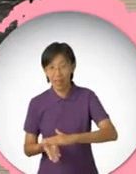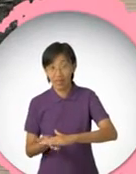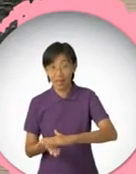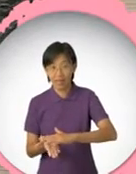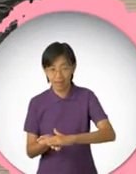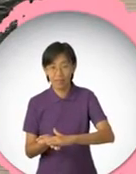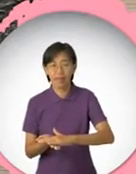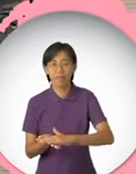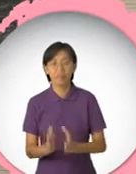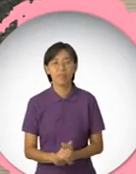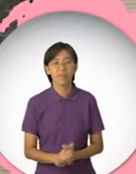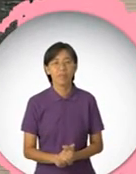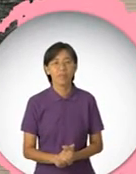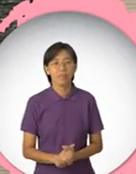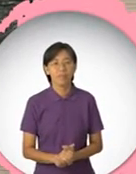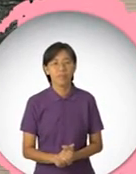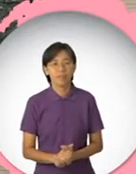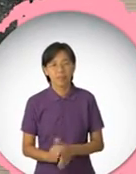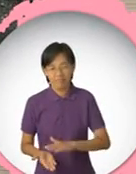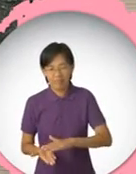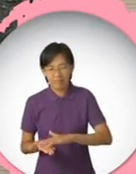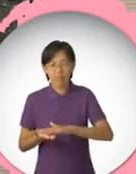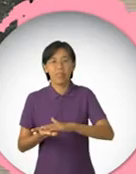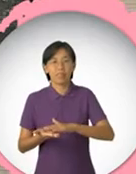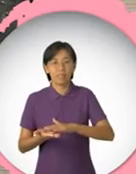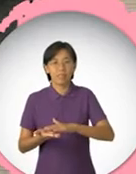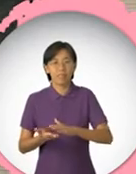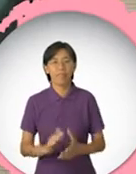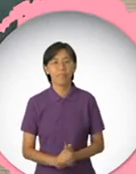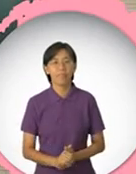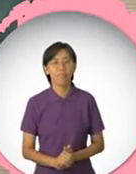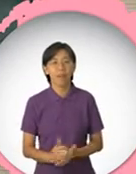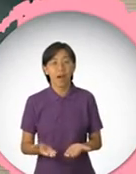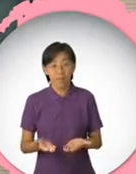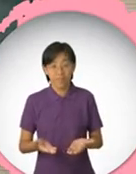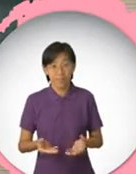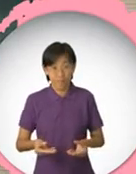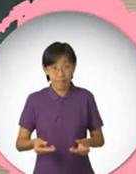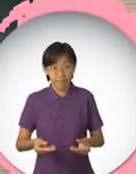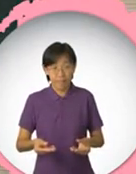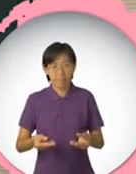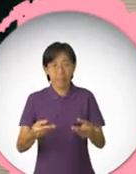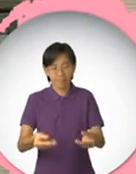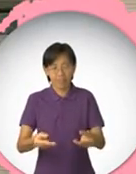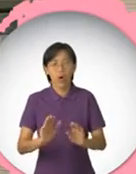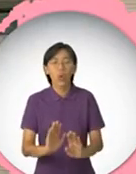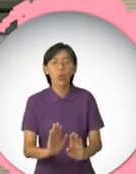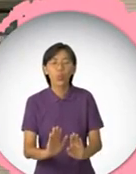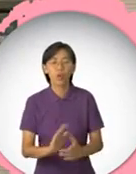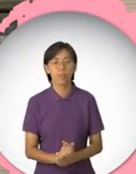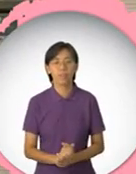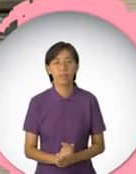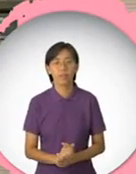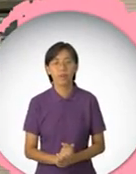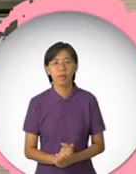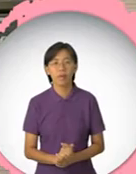การรีดเพราะนั้นมันจะไม่ค่อยคลายตัวค่ะนั้นเราก็จะต้องมีการพักนะคะก่อนจะพักเนื่องจากว่าจะเห็นว่าแป้งนว